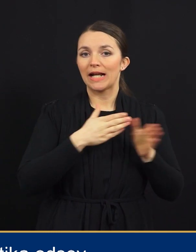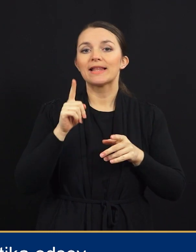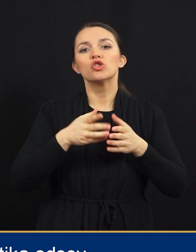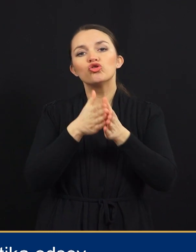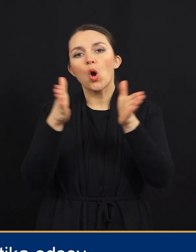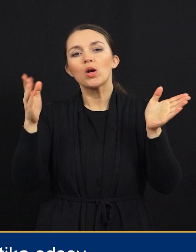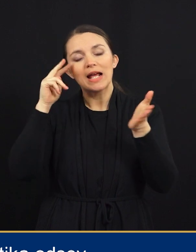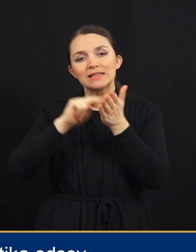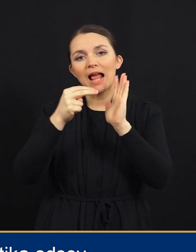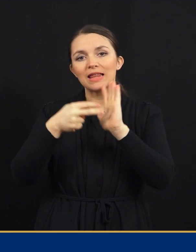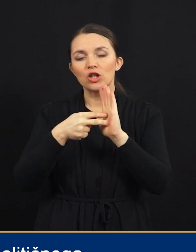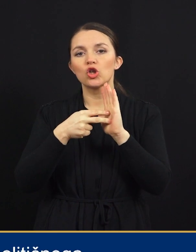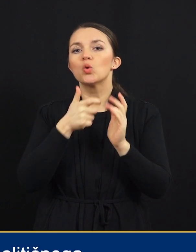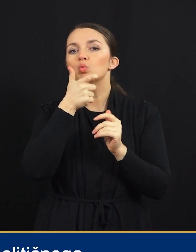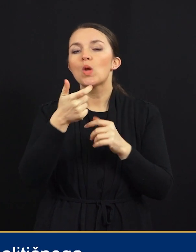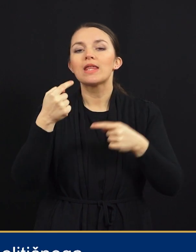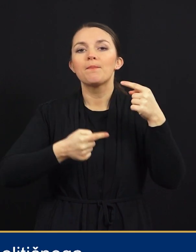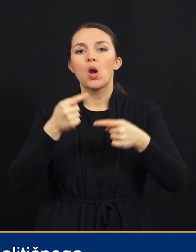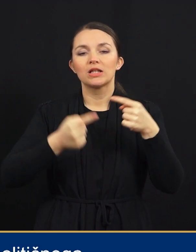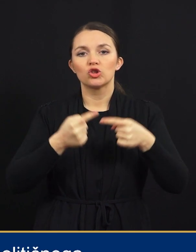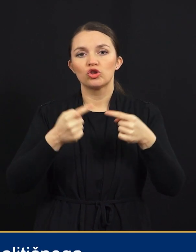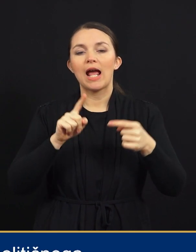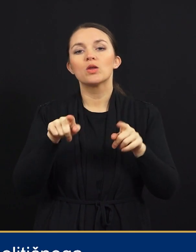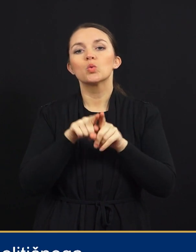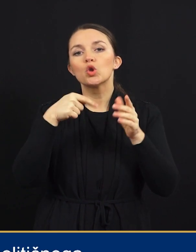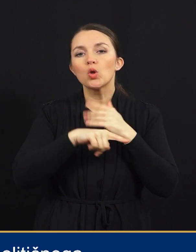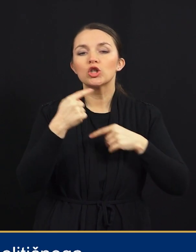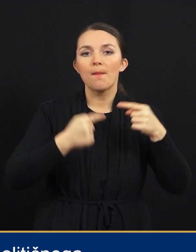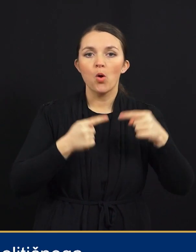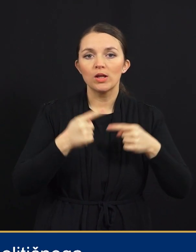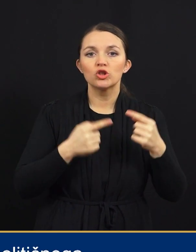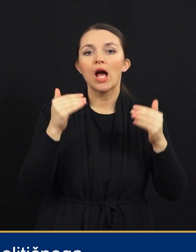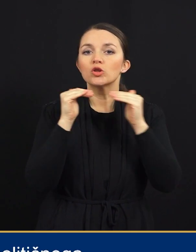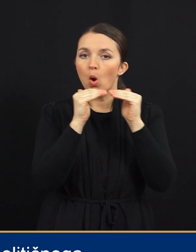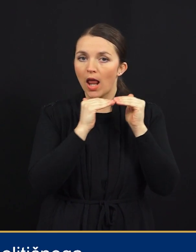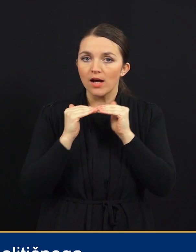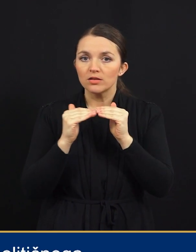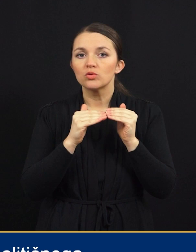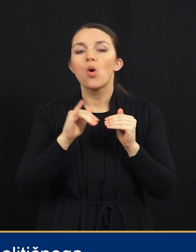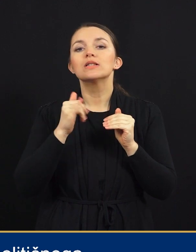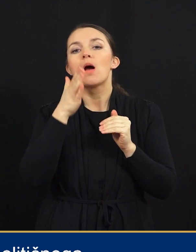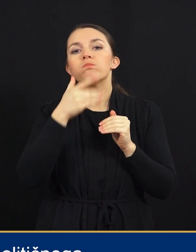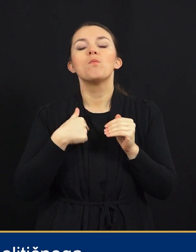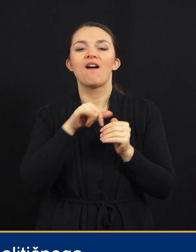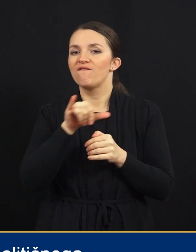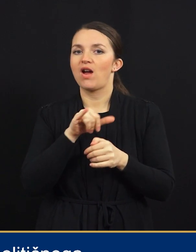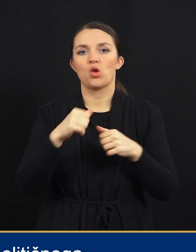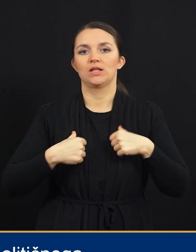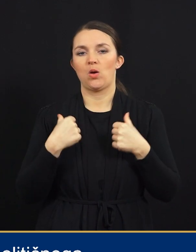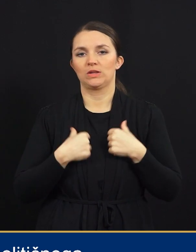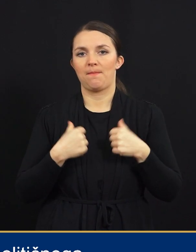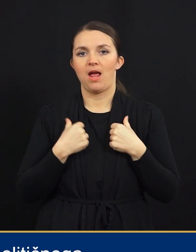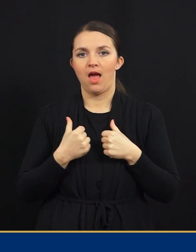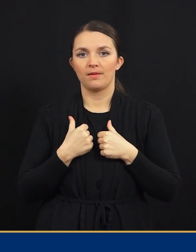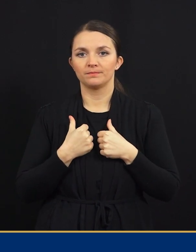širokega, strateškega, zunanje političnega in tudi notranje političnega soglasja, se bom vedno